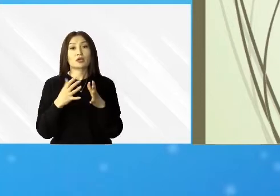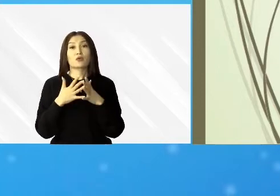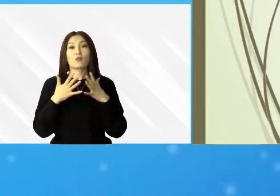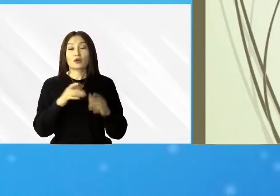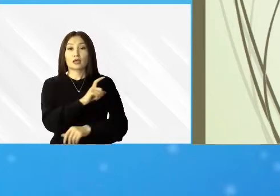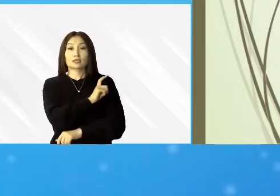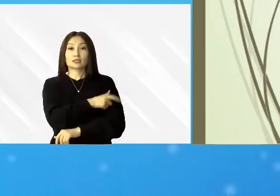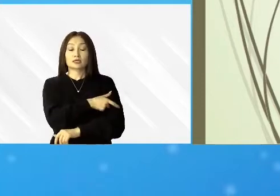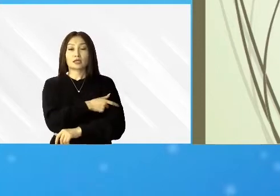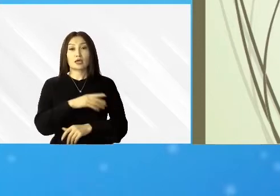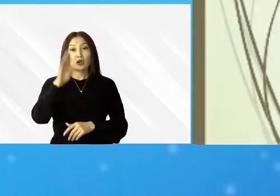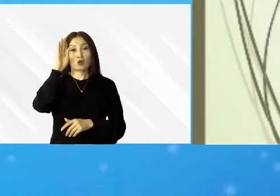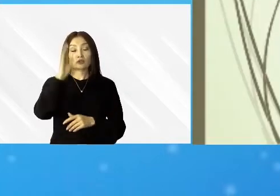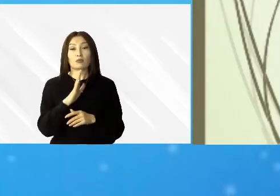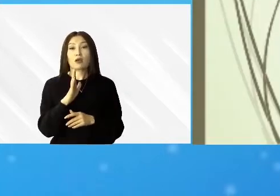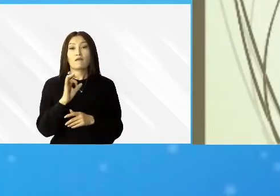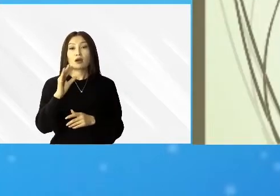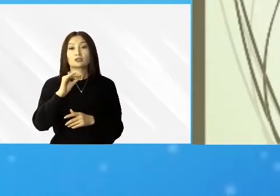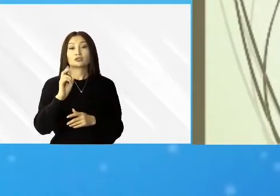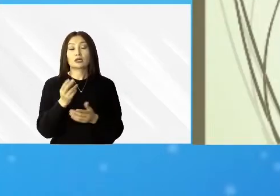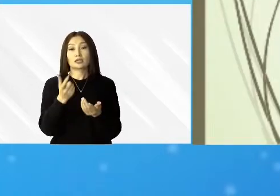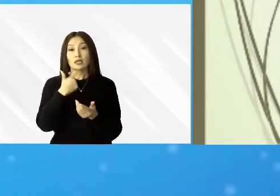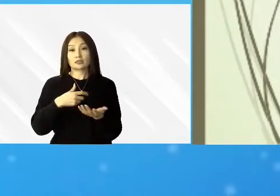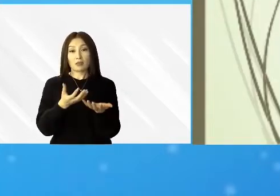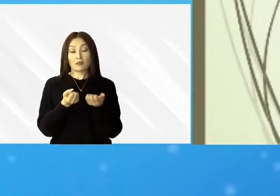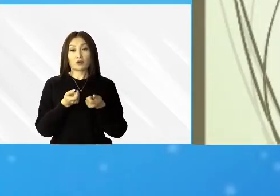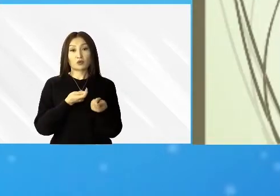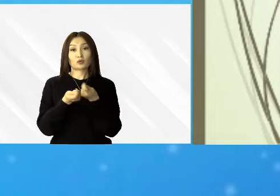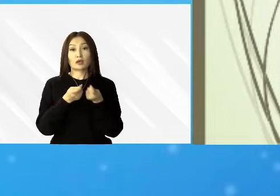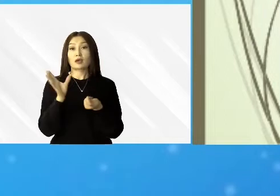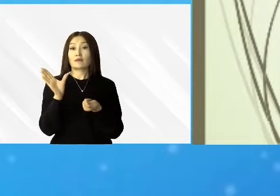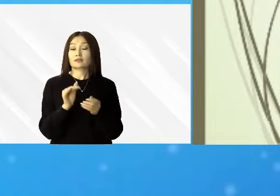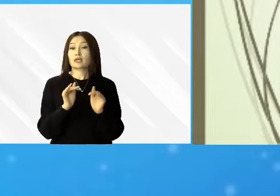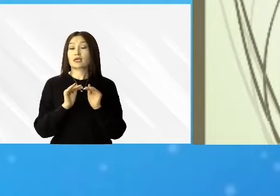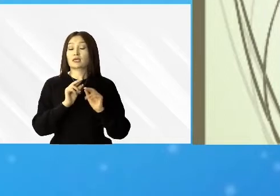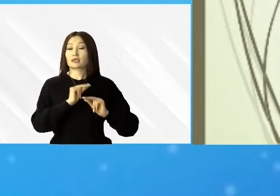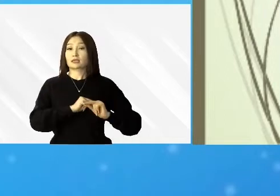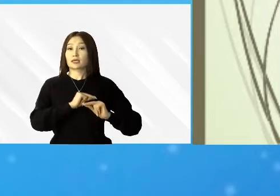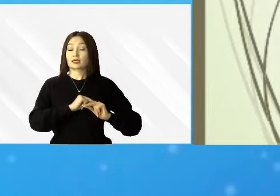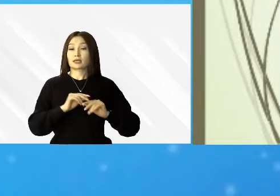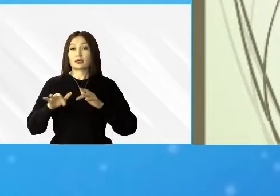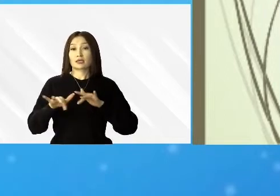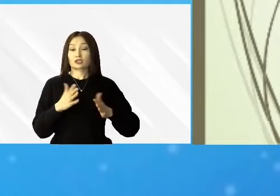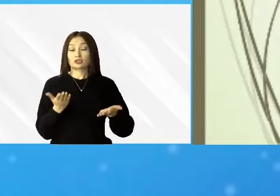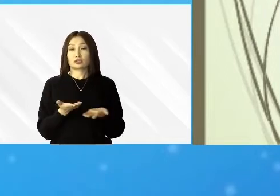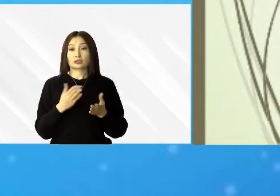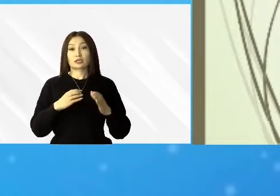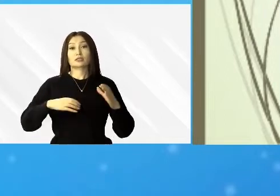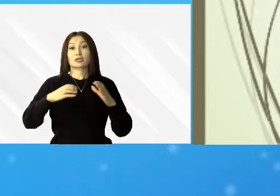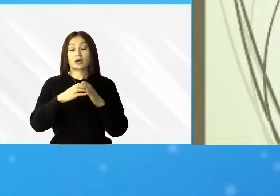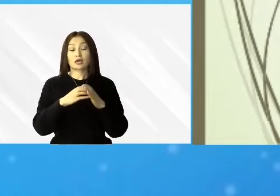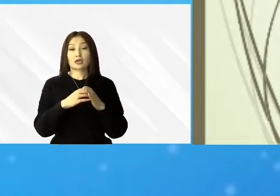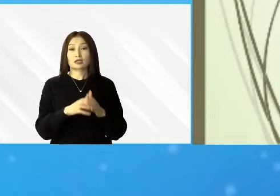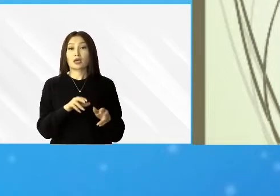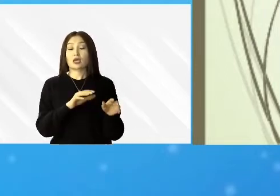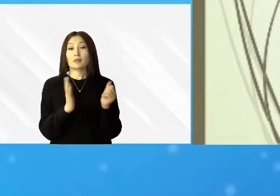наиболее сильная особь. Вожак берет на себя руководство всей деятельностью стада и поддерживает строгую